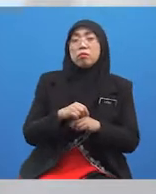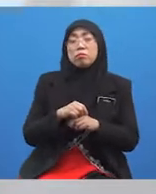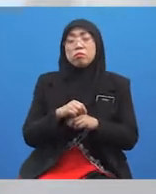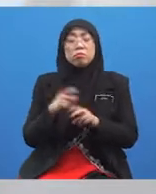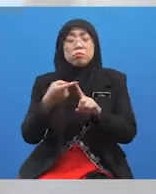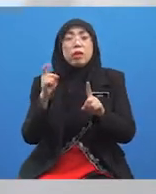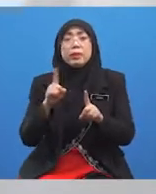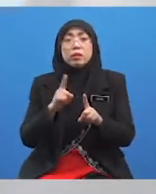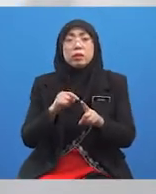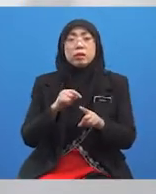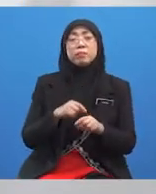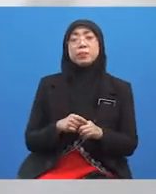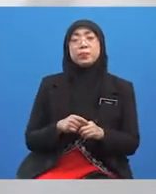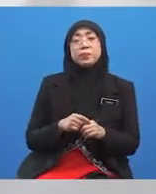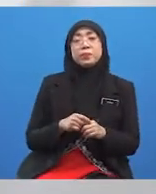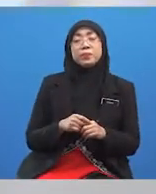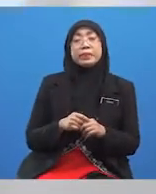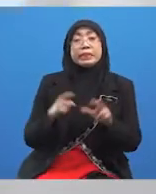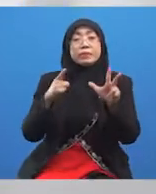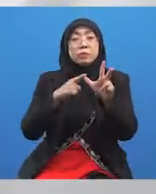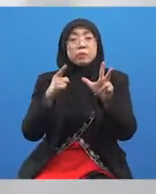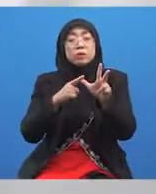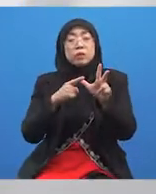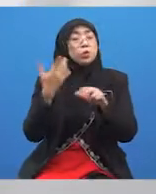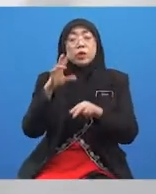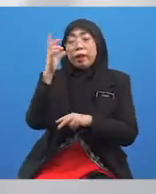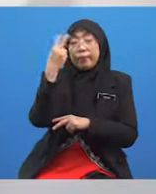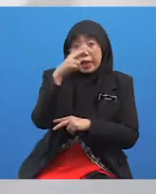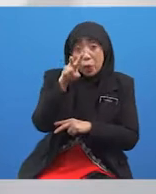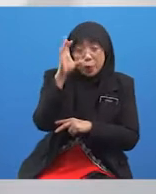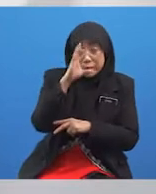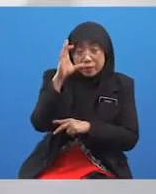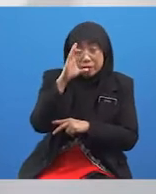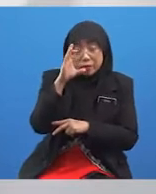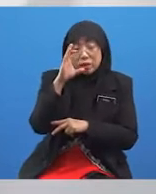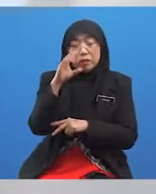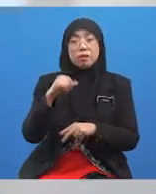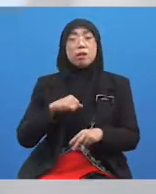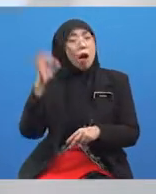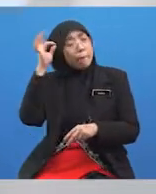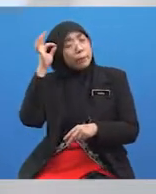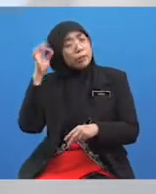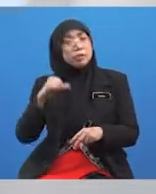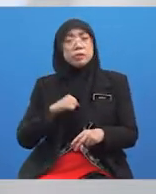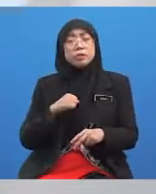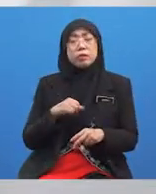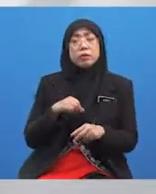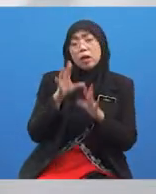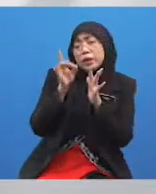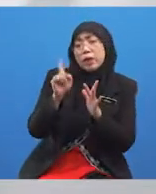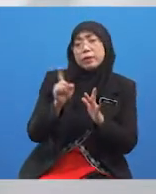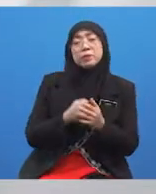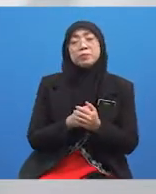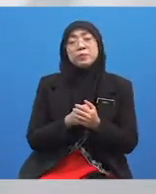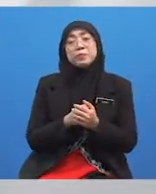atau cetak. Yang ketiga, menilai alternatif, buat senarai perbandingan. Yang keempat,